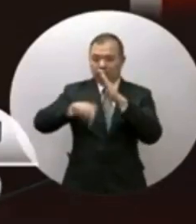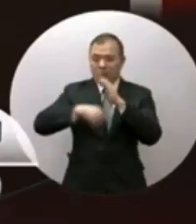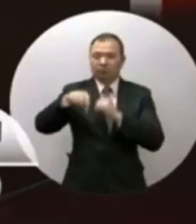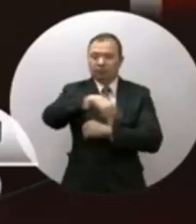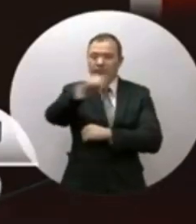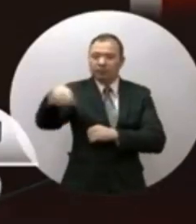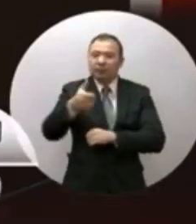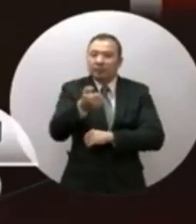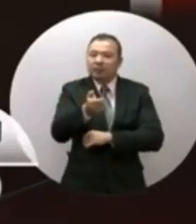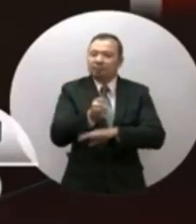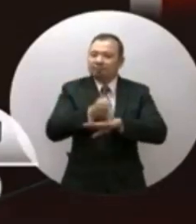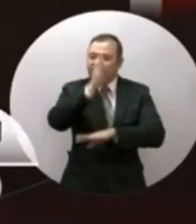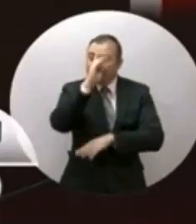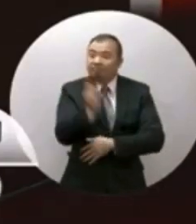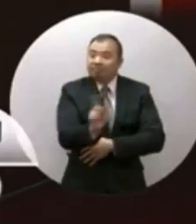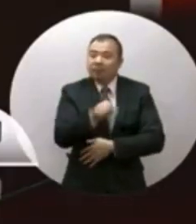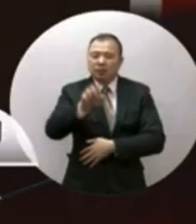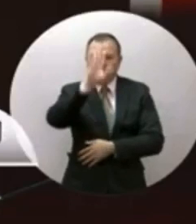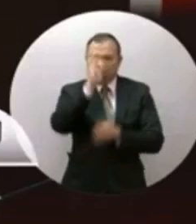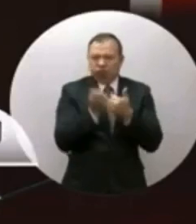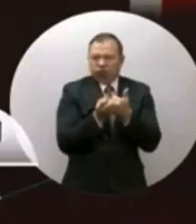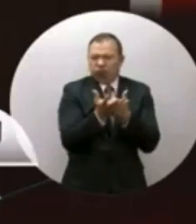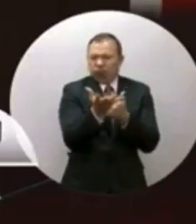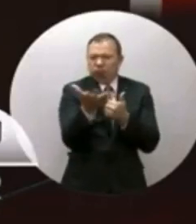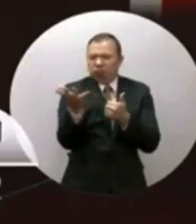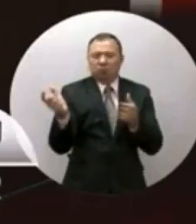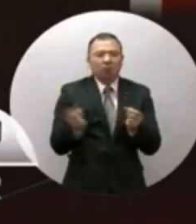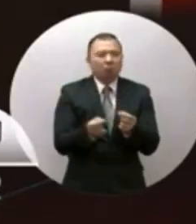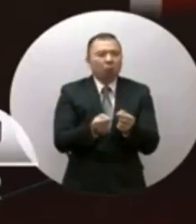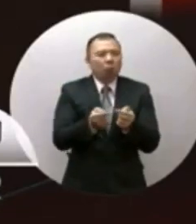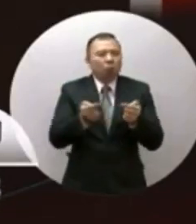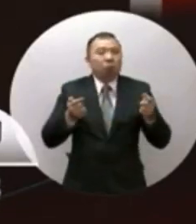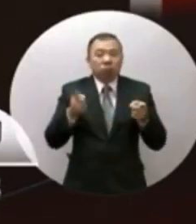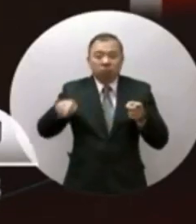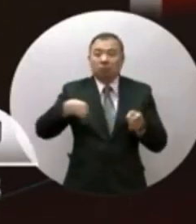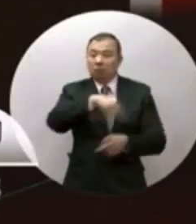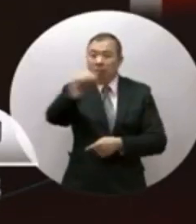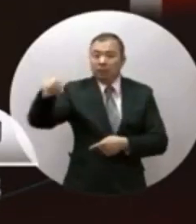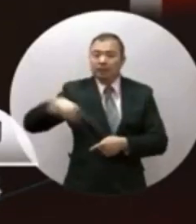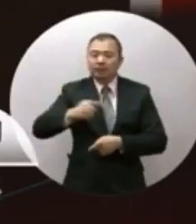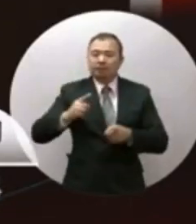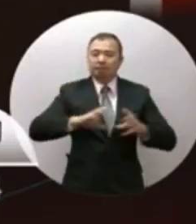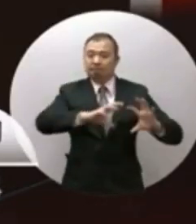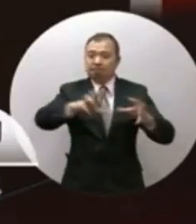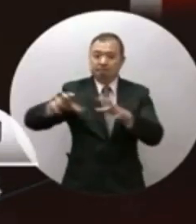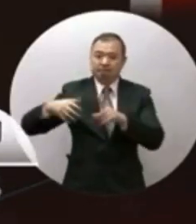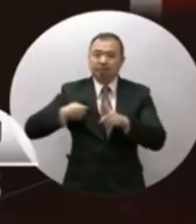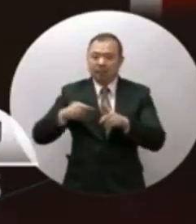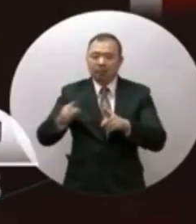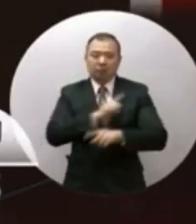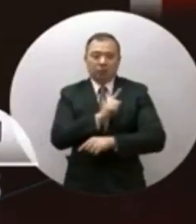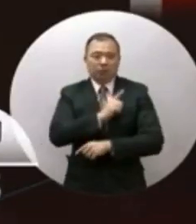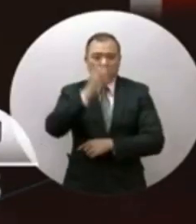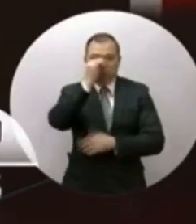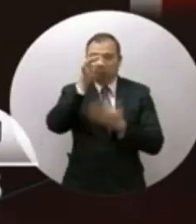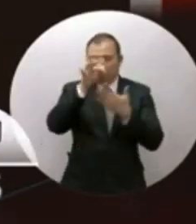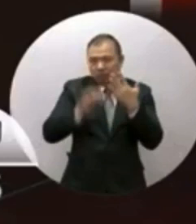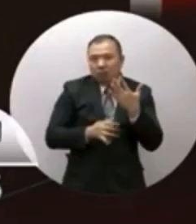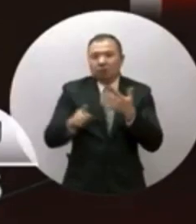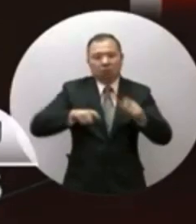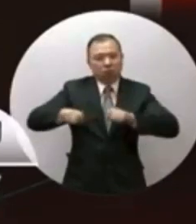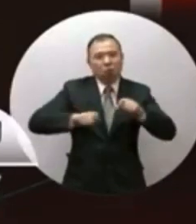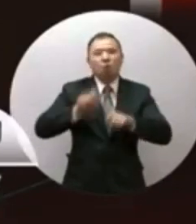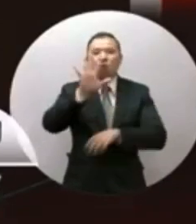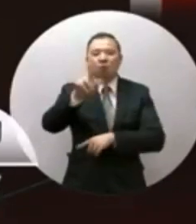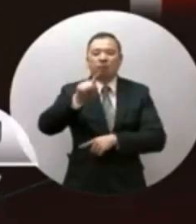之初就能够优先于各国，我们通过了特别条例，行政院也秉持